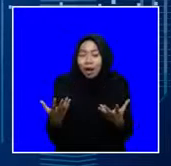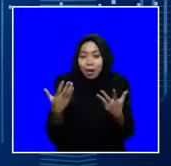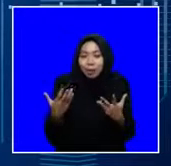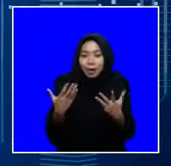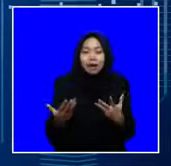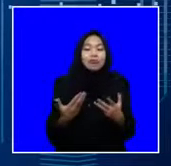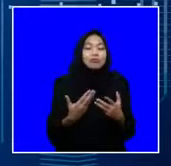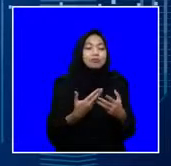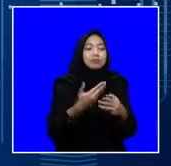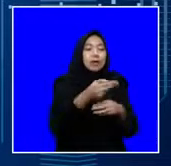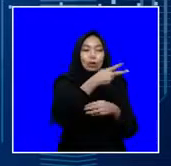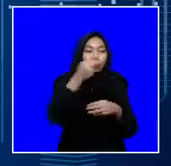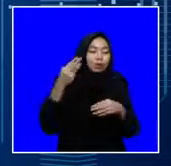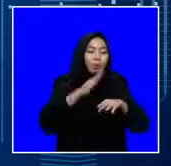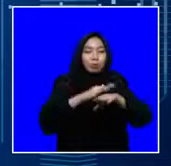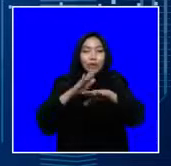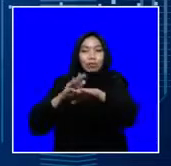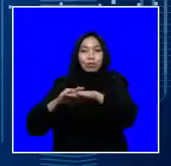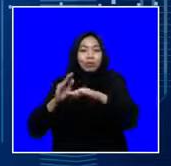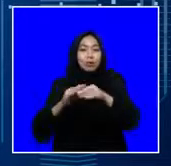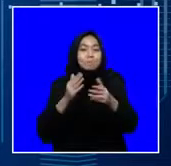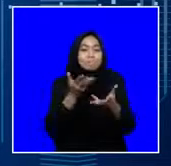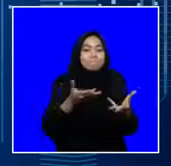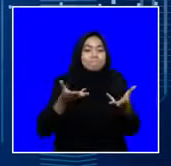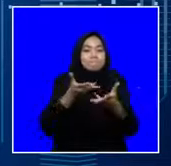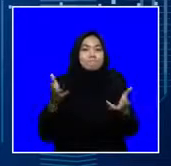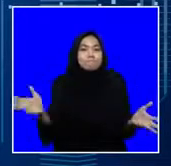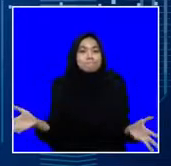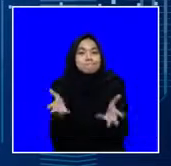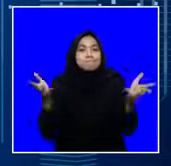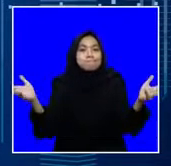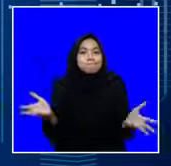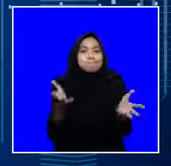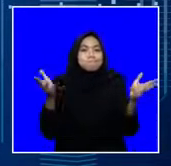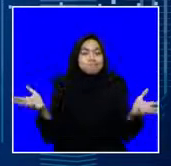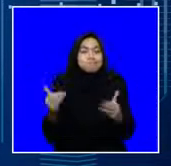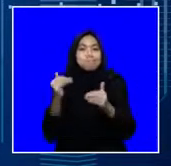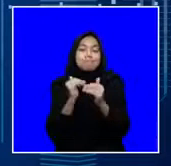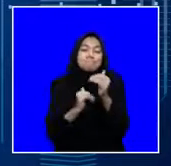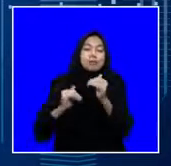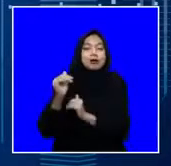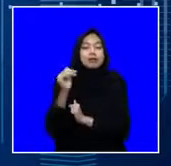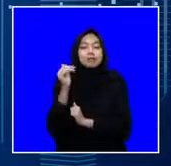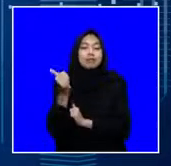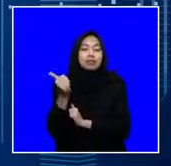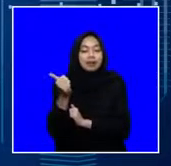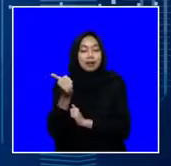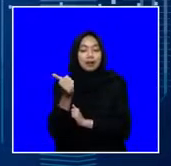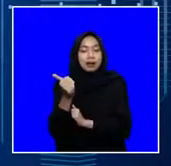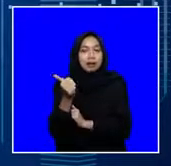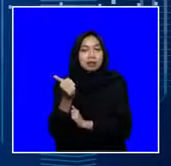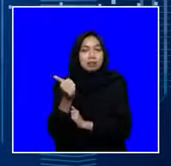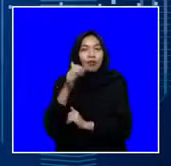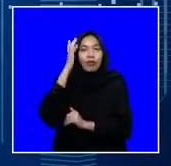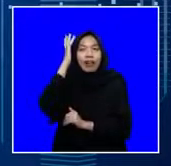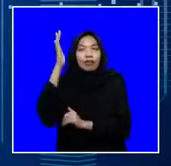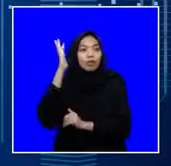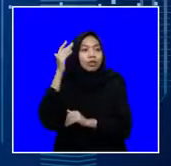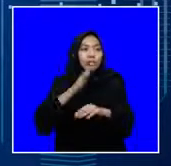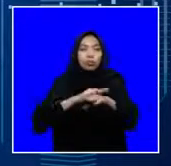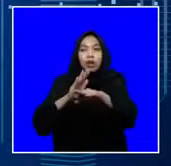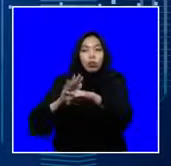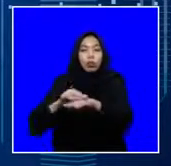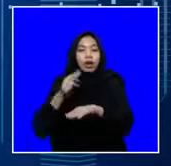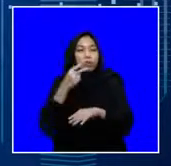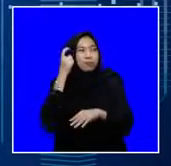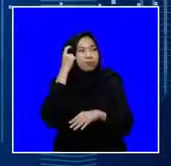aktivitas budaya kita, untuk bisa menghargai keindahan adat budaya dan kreativitas di dalam negeri ini,